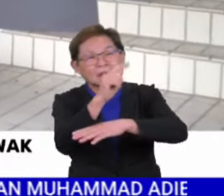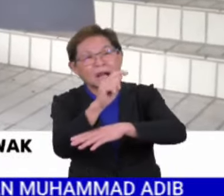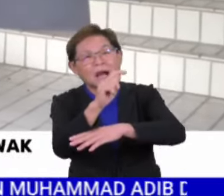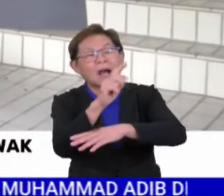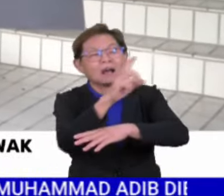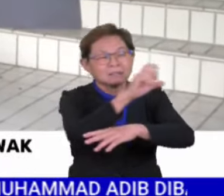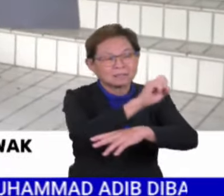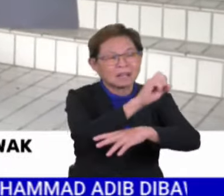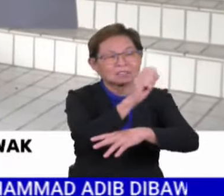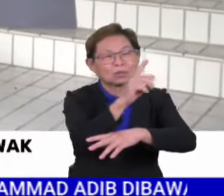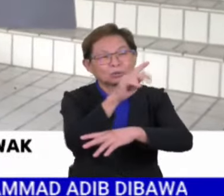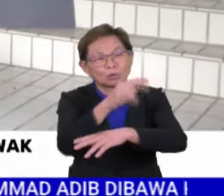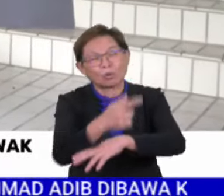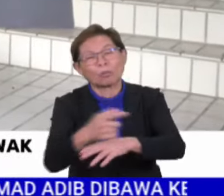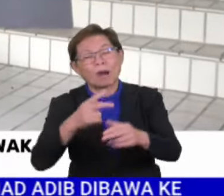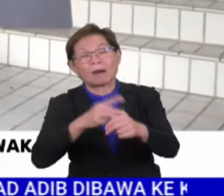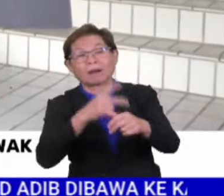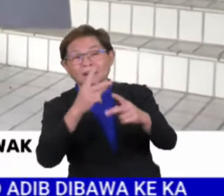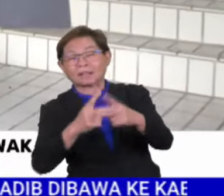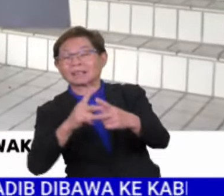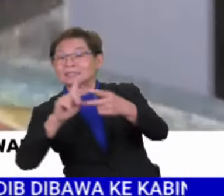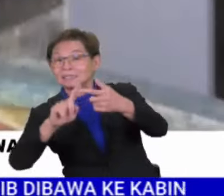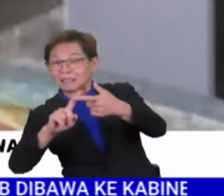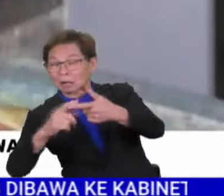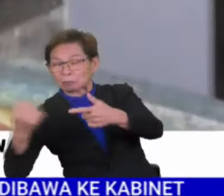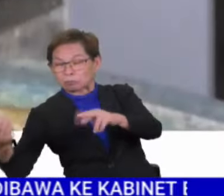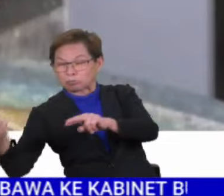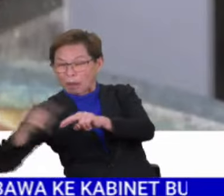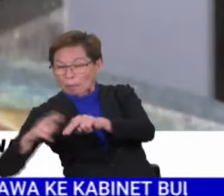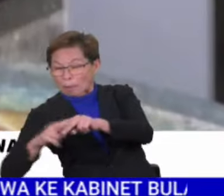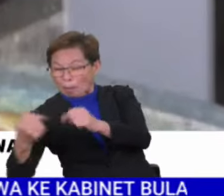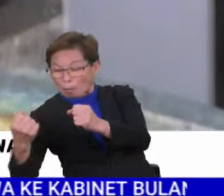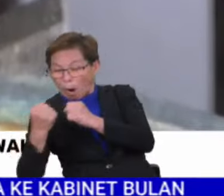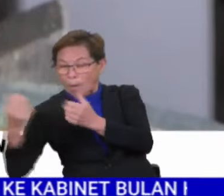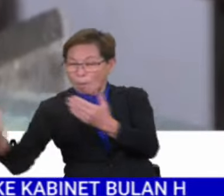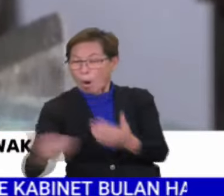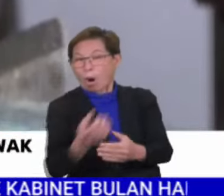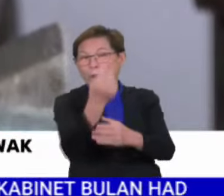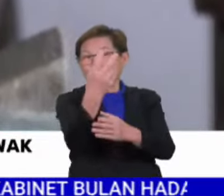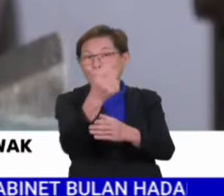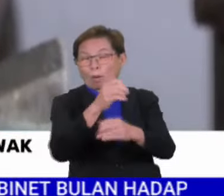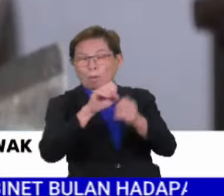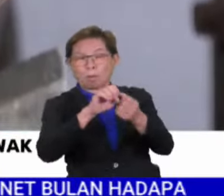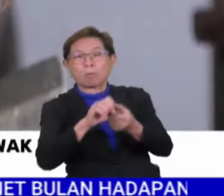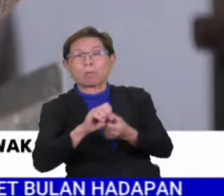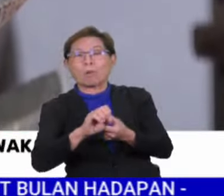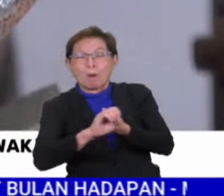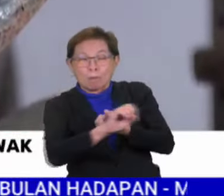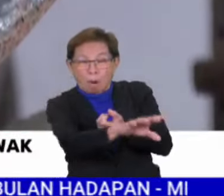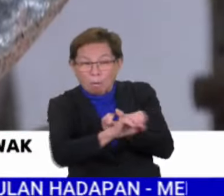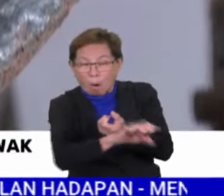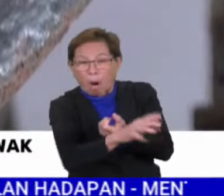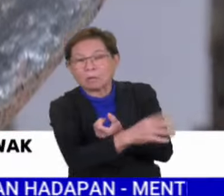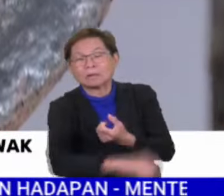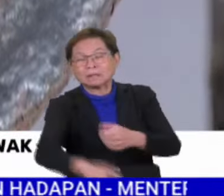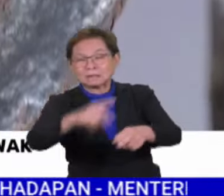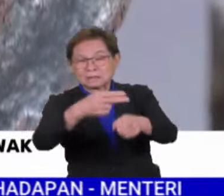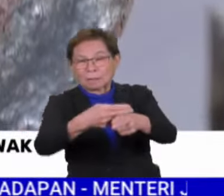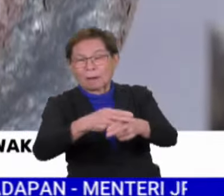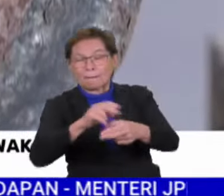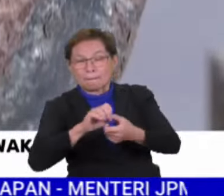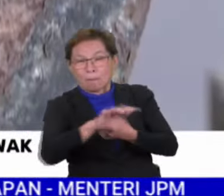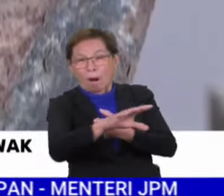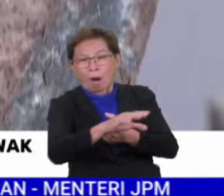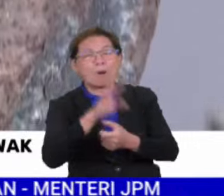yang ketiga, Charles Brooke telah menambahkan lagi kekuatannya dengan membawa 12 buah meriam dan salah satunya dikenali sebagai